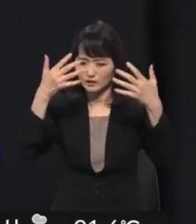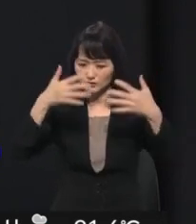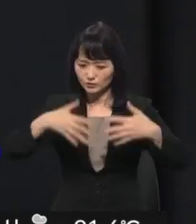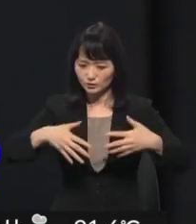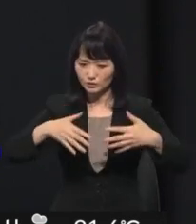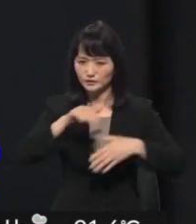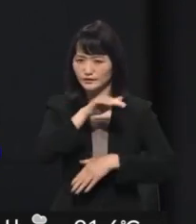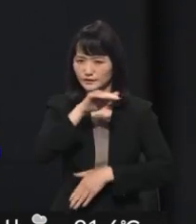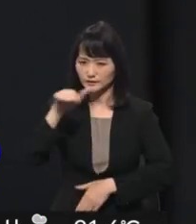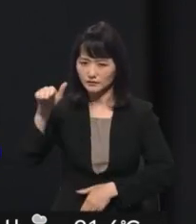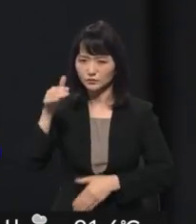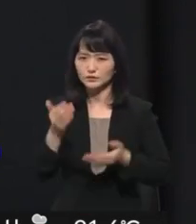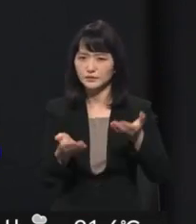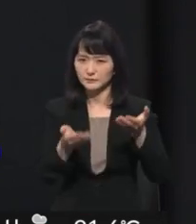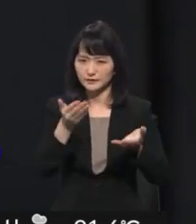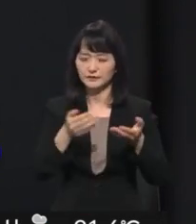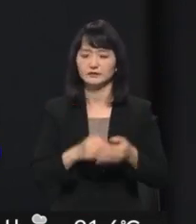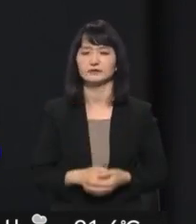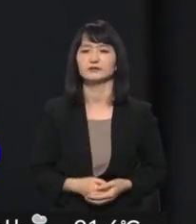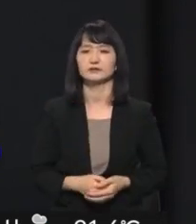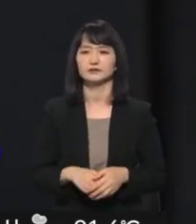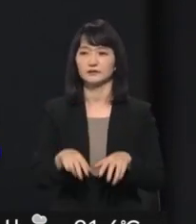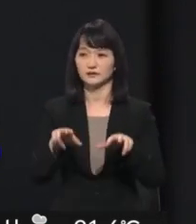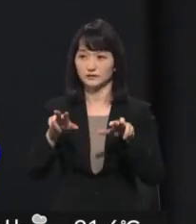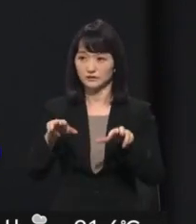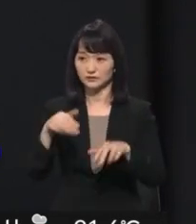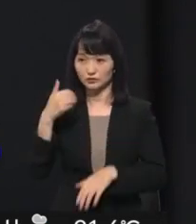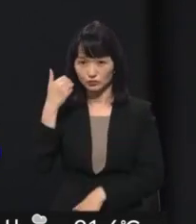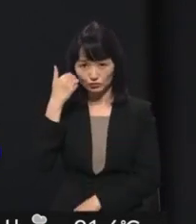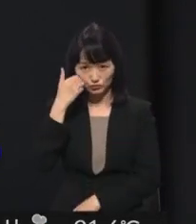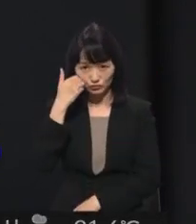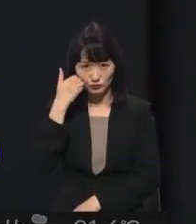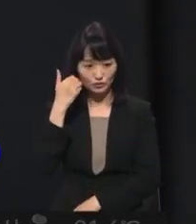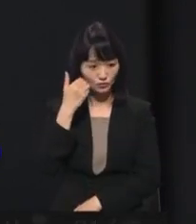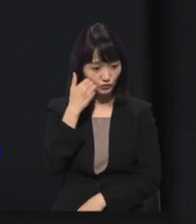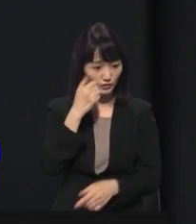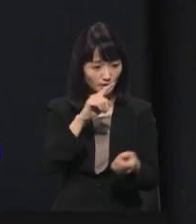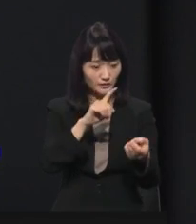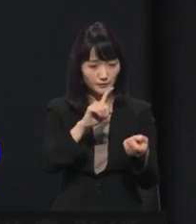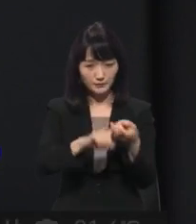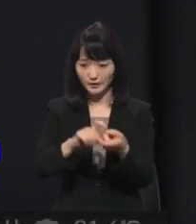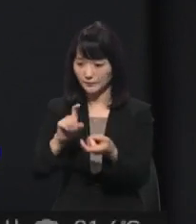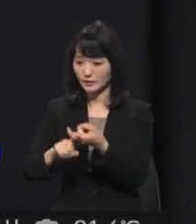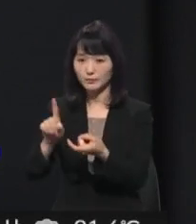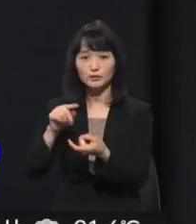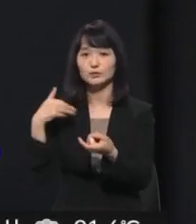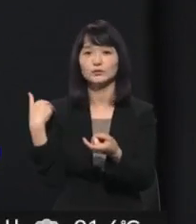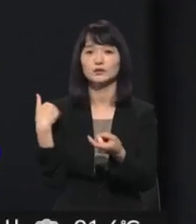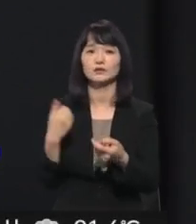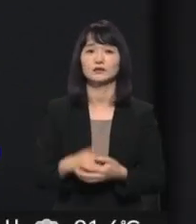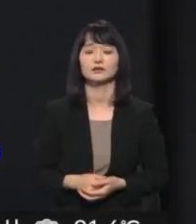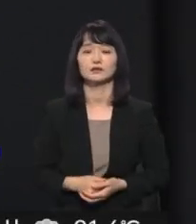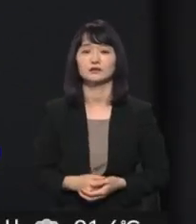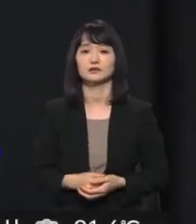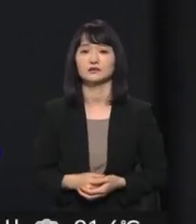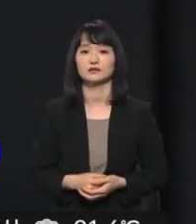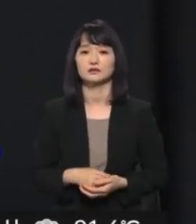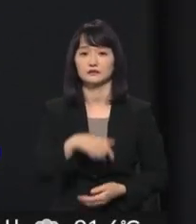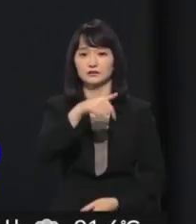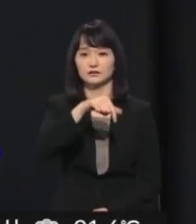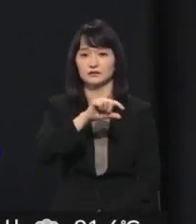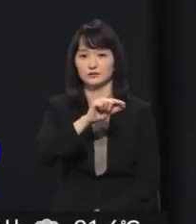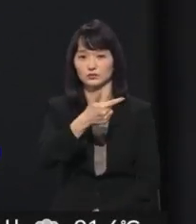같은데 그래 지금 현재 구조에서는 도대체 누구랑 누구랑 같은 편인지 를 모르겠고 제가 지금 보고 있는 바로 선 권성